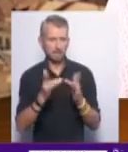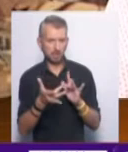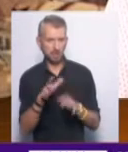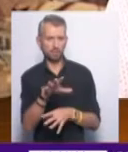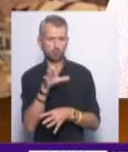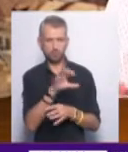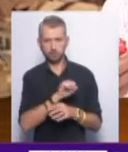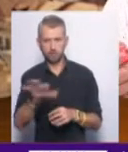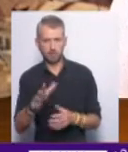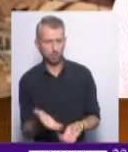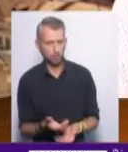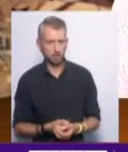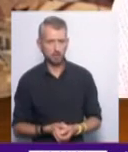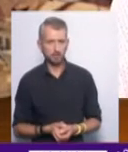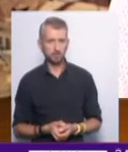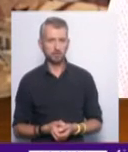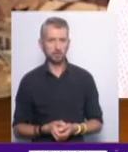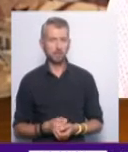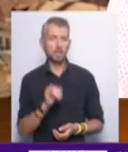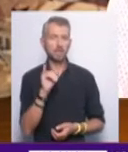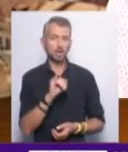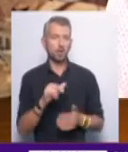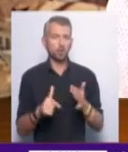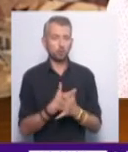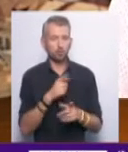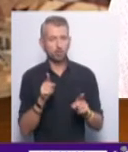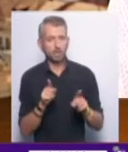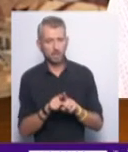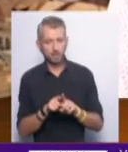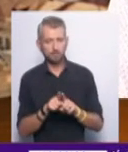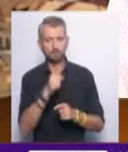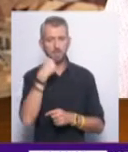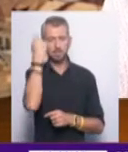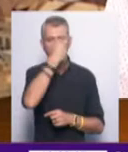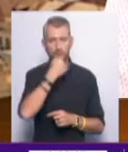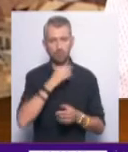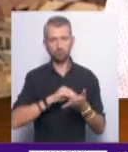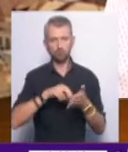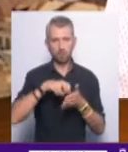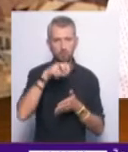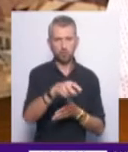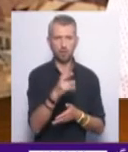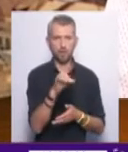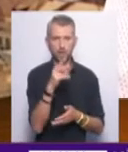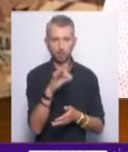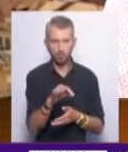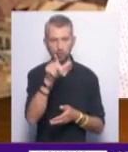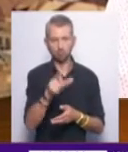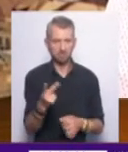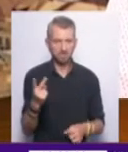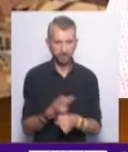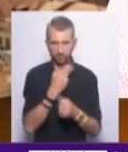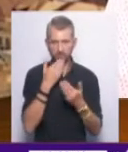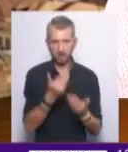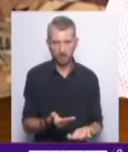сфотографувати, перекинути. І знову ж таки, персонально напишу пану Каретко, що двічі людина звертається,